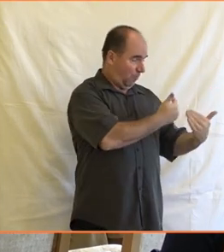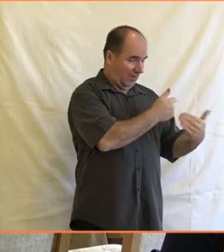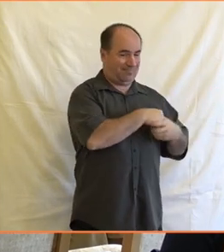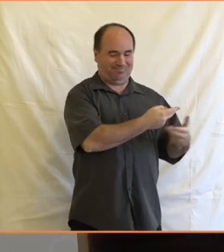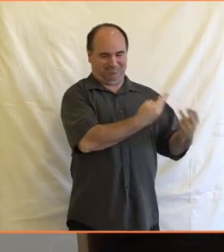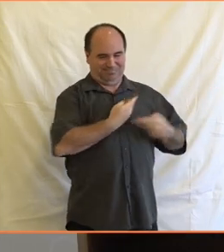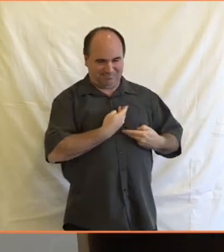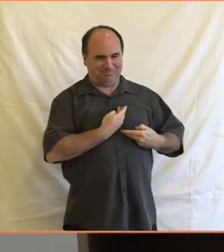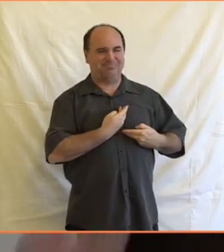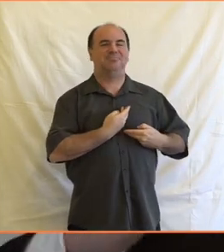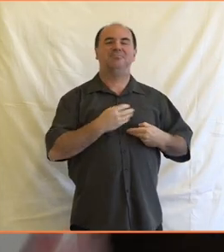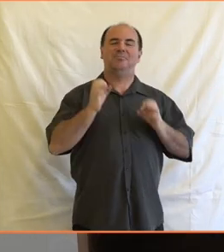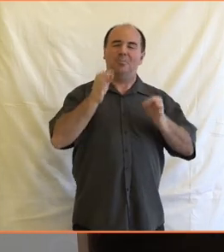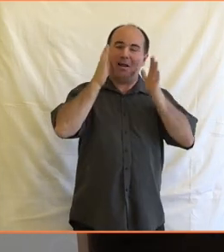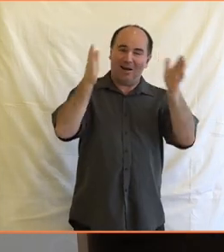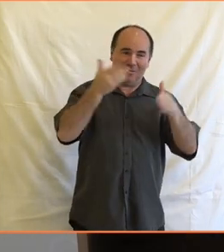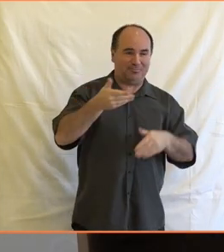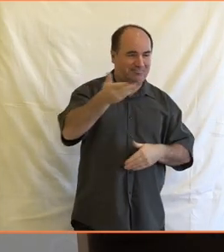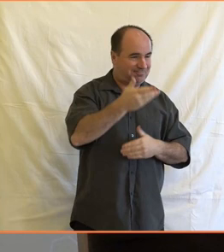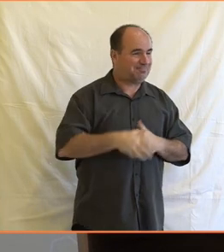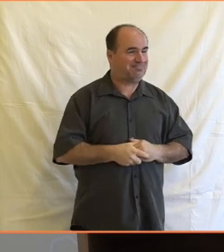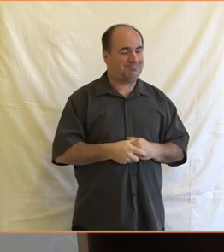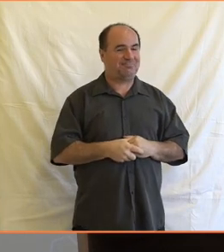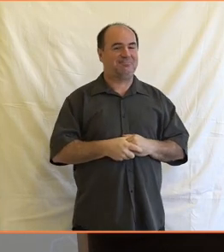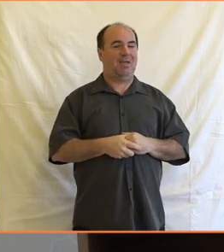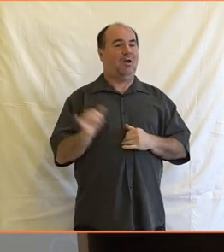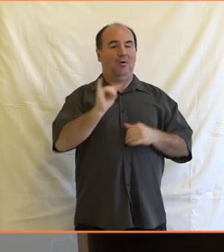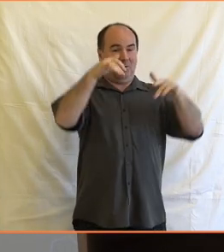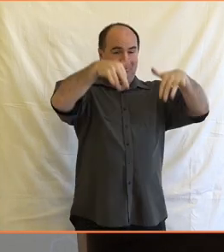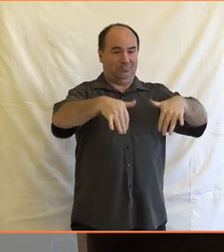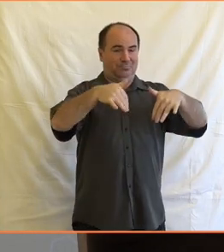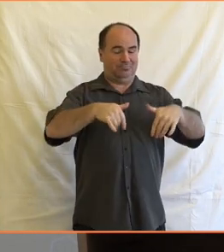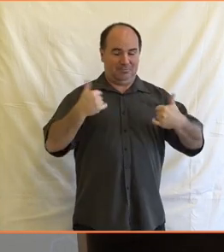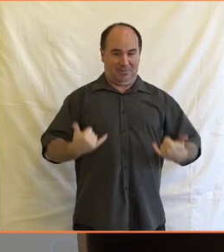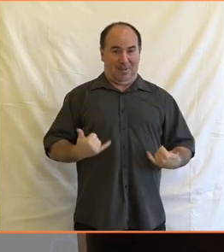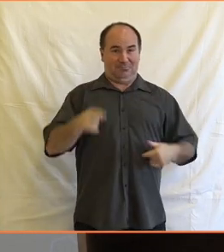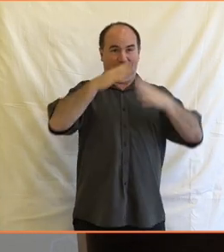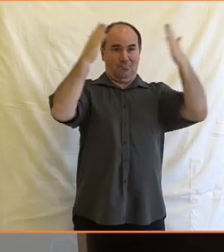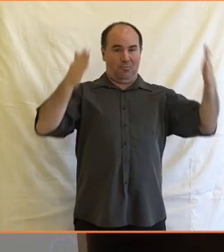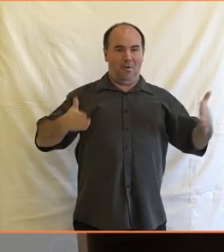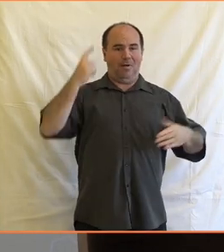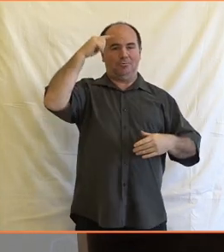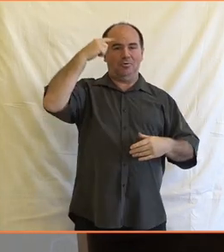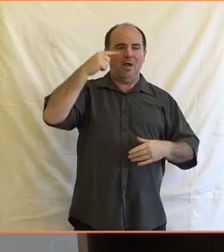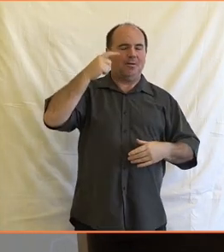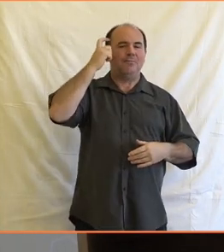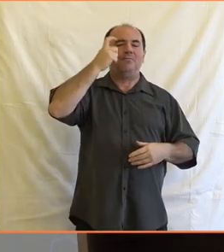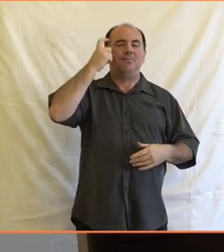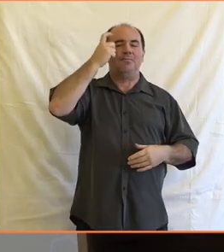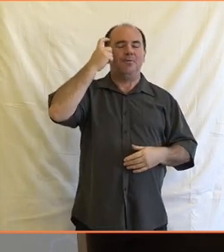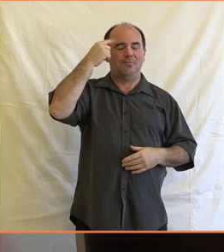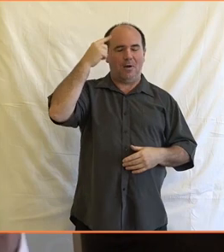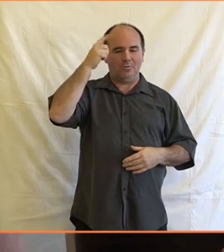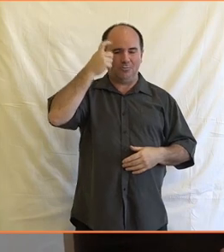dopoledne. Dámy a pánové, vy, kteří jste tady na půdě Fakulty sociálních věd, respektive Univerzity Karlovy ve